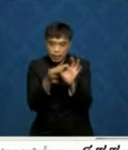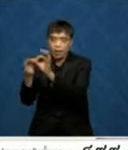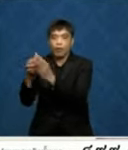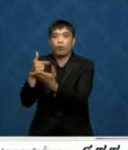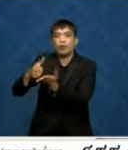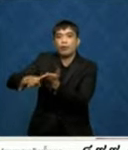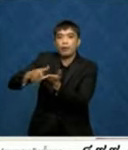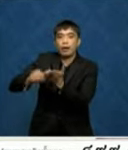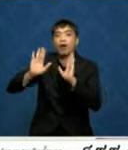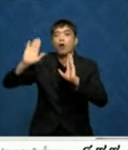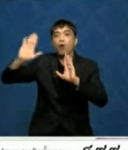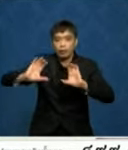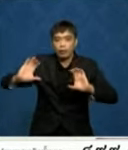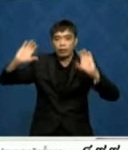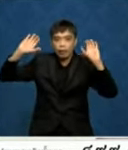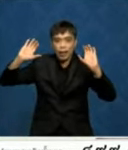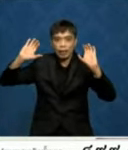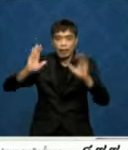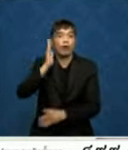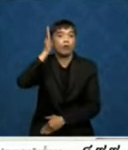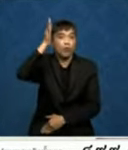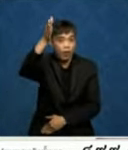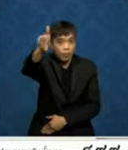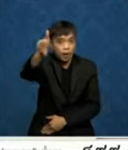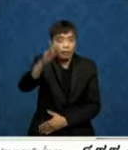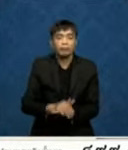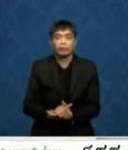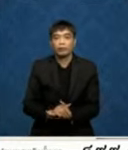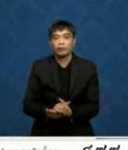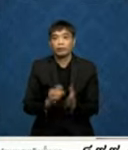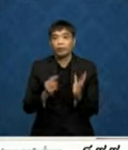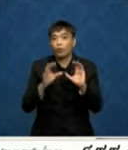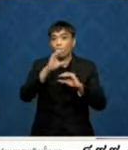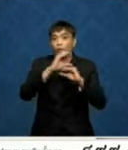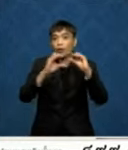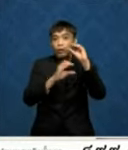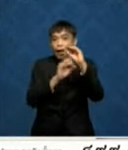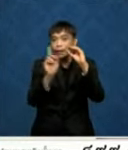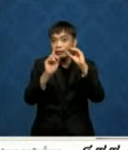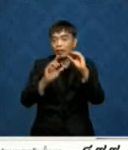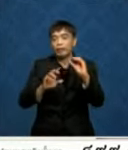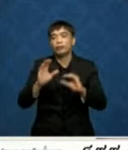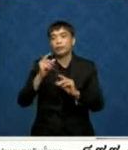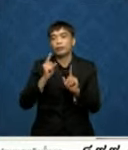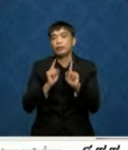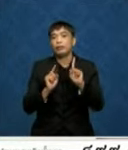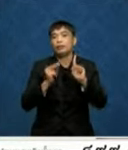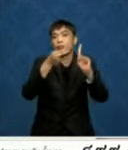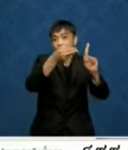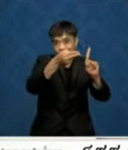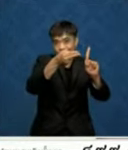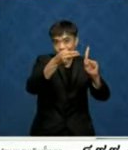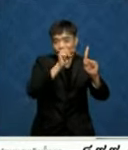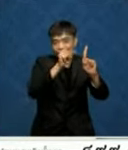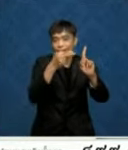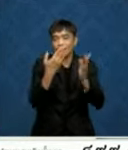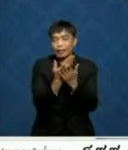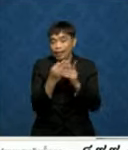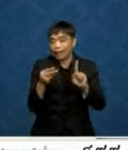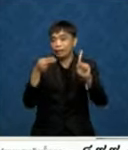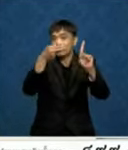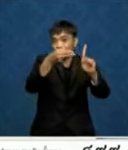ได้ภาครัฐในปัจจุบันและอนาคตหนึ่งในนั้นคือโครงการดิจิทัลวอลเล็ตที่เรากำลังจะพิจารณาให้